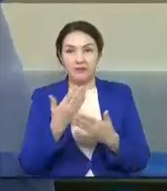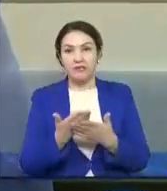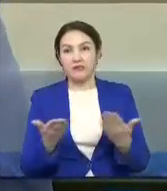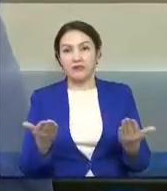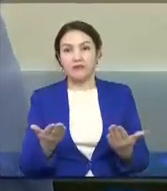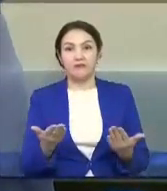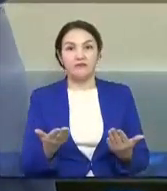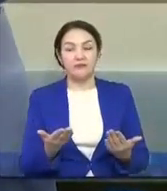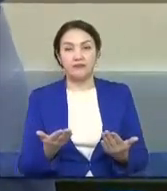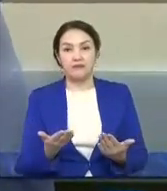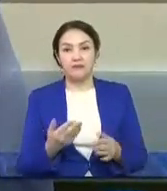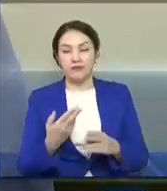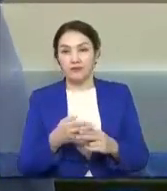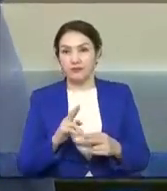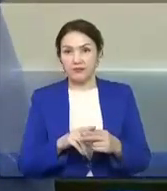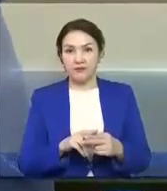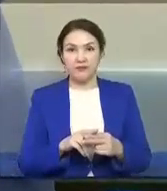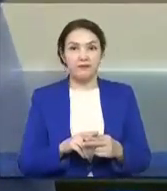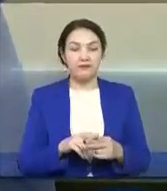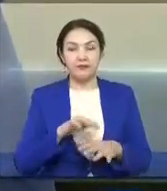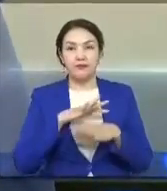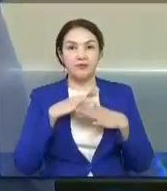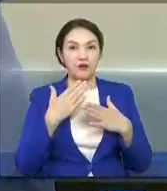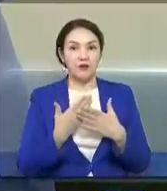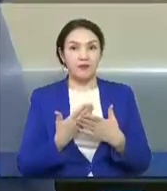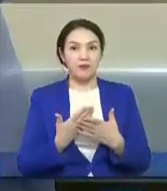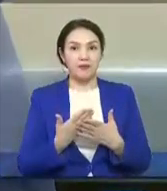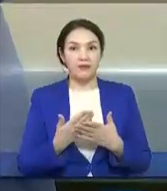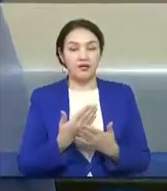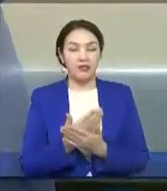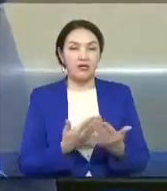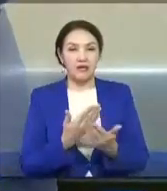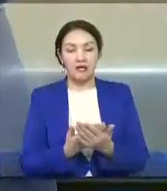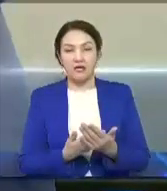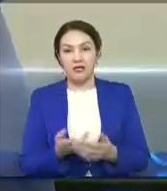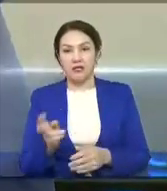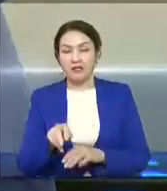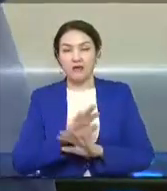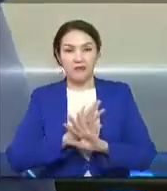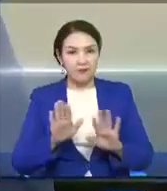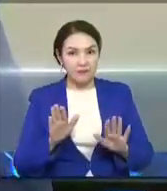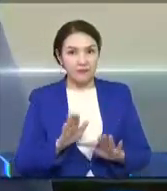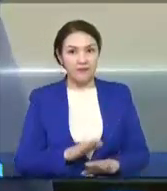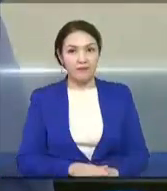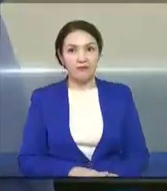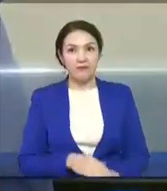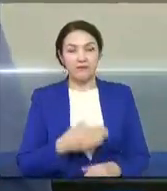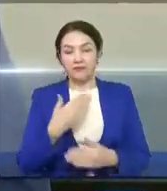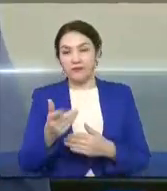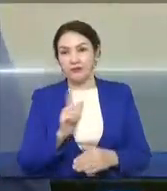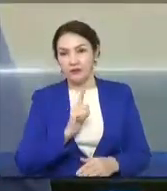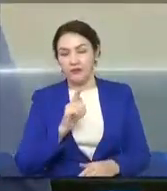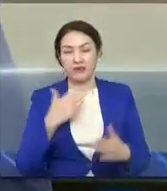Ендеше сол мен енді көп бұл жерде бір ақыл кеңес айту үшін келгенім жоқ. Қайта өздеріңізбен бір